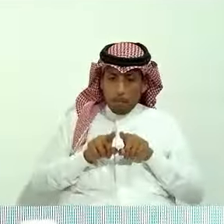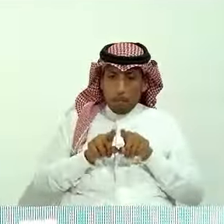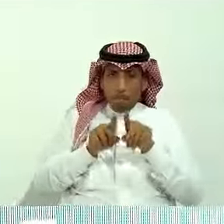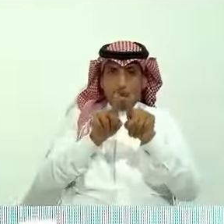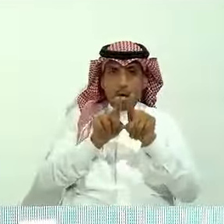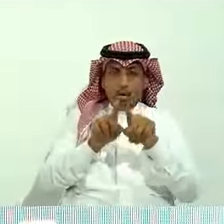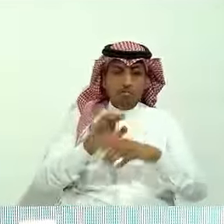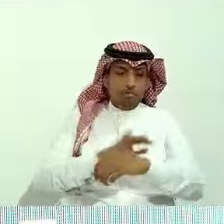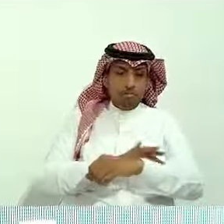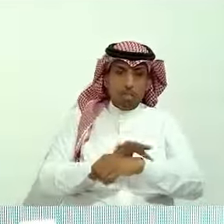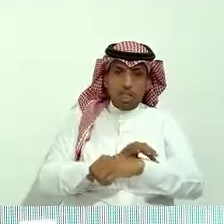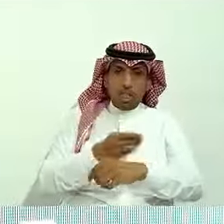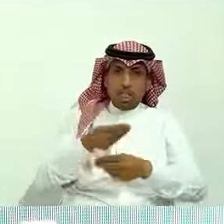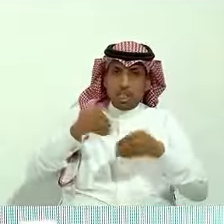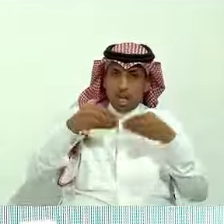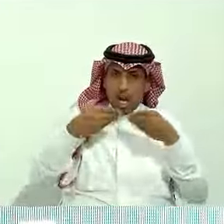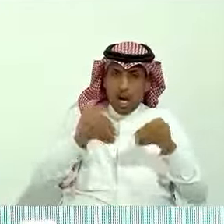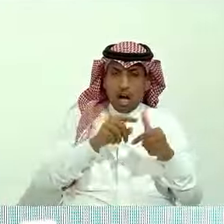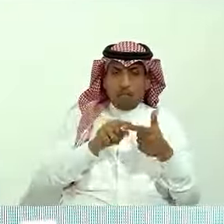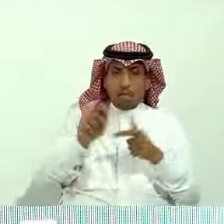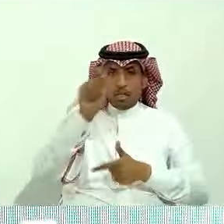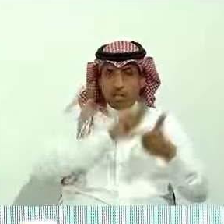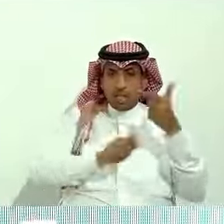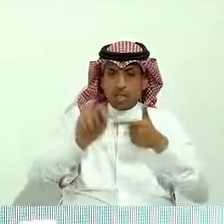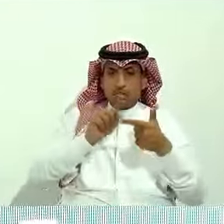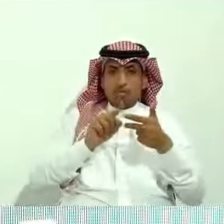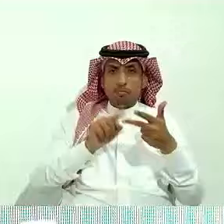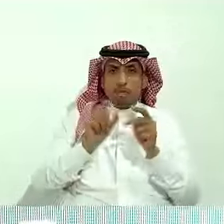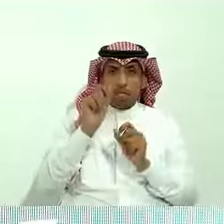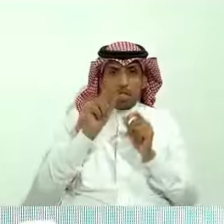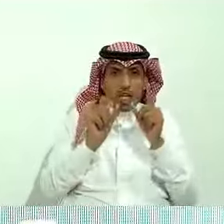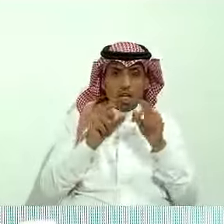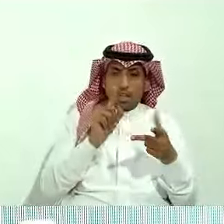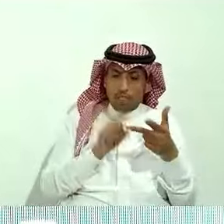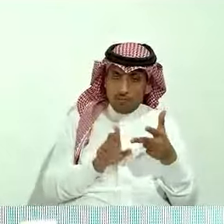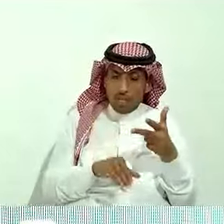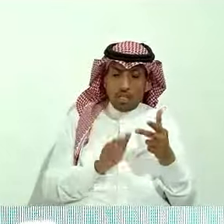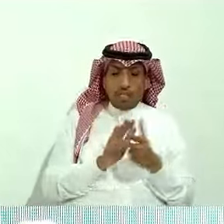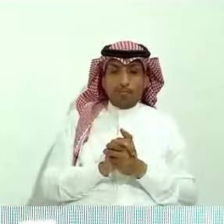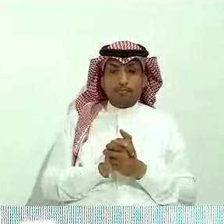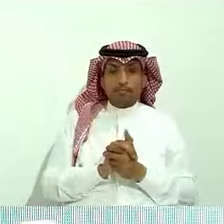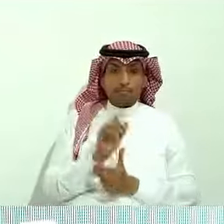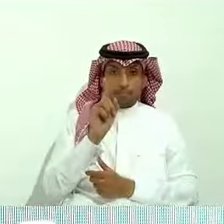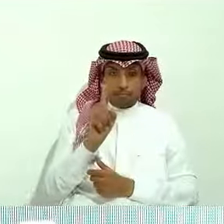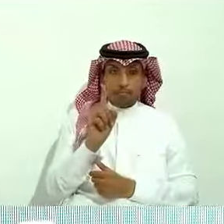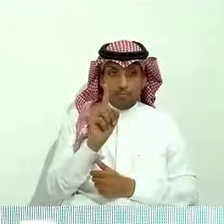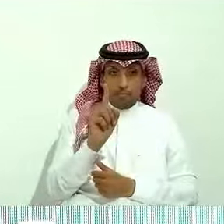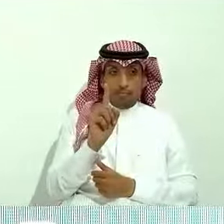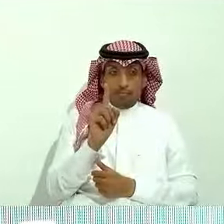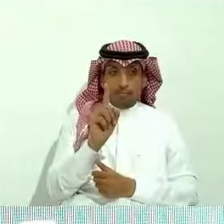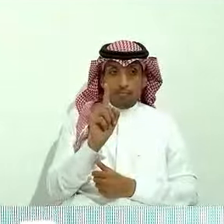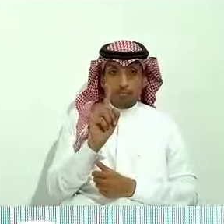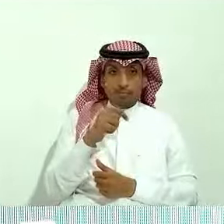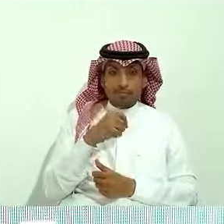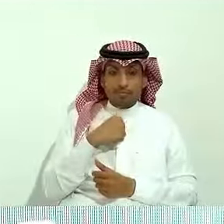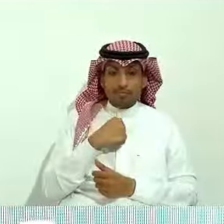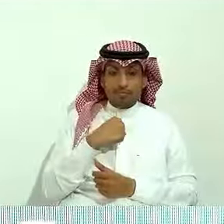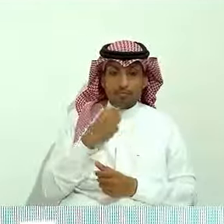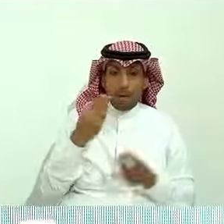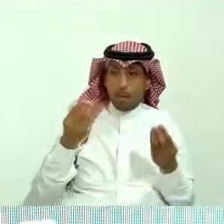الخامة، من حيث التصميم، من حيث التقنيات. ولكن أنا كنت أتكلم مع ريف